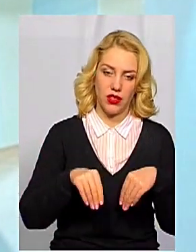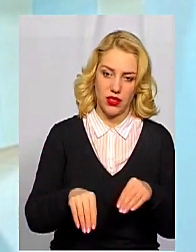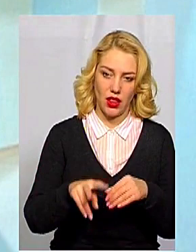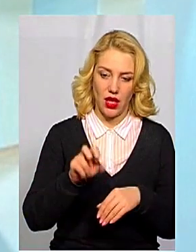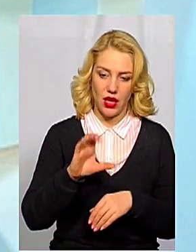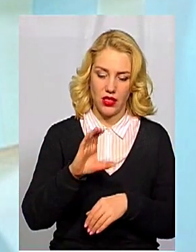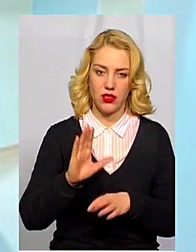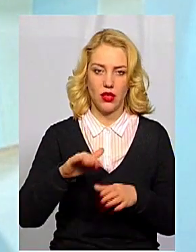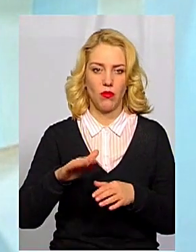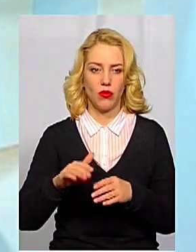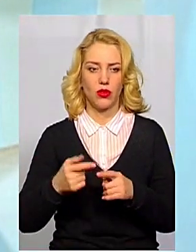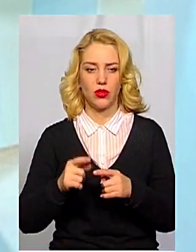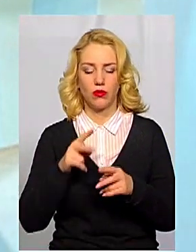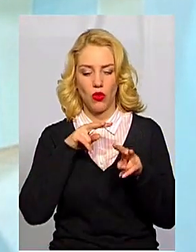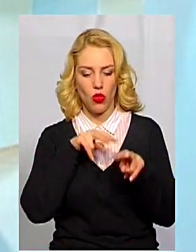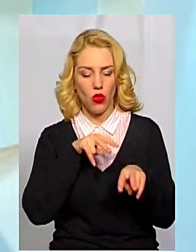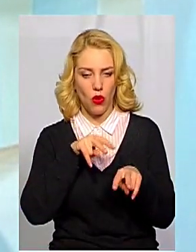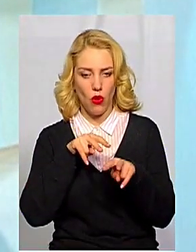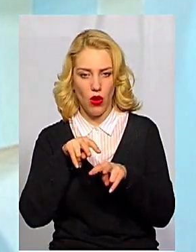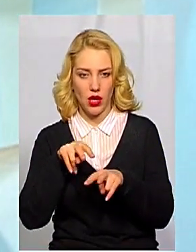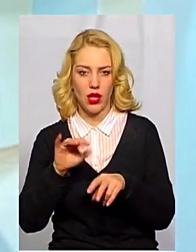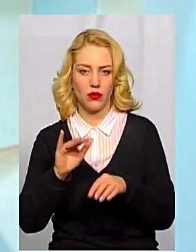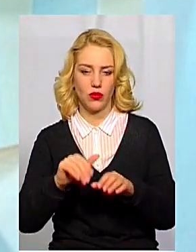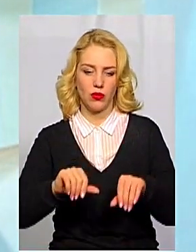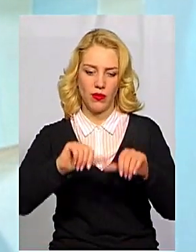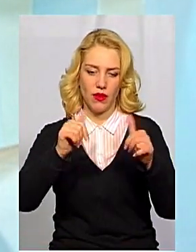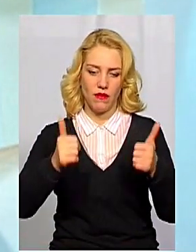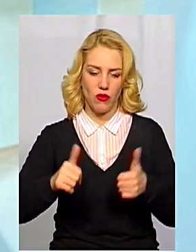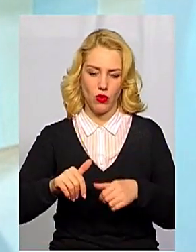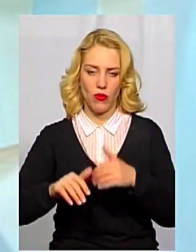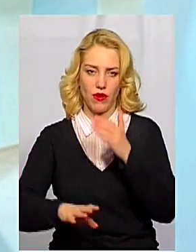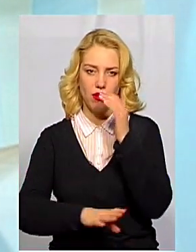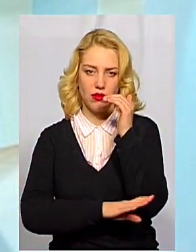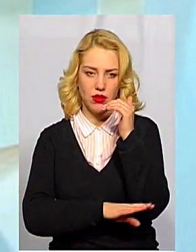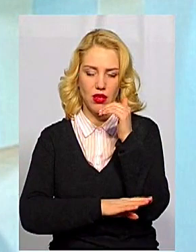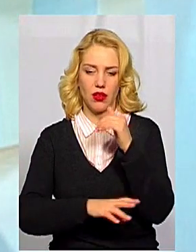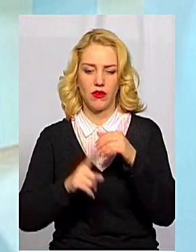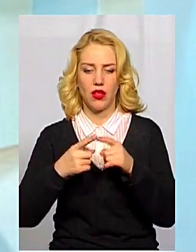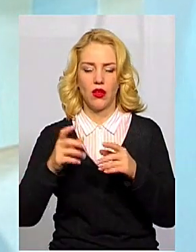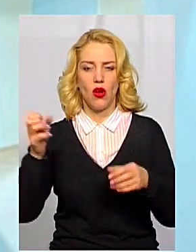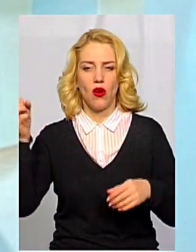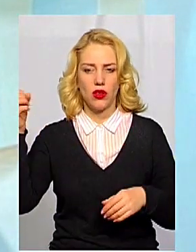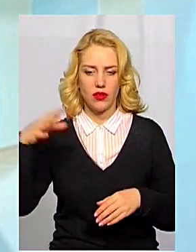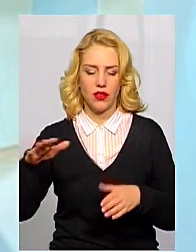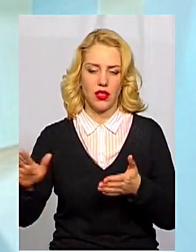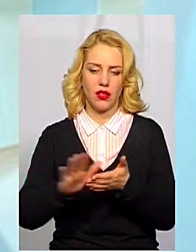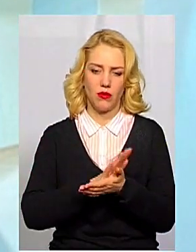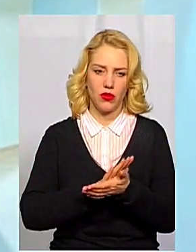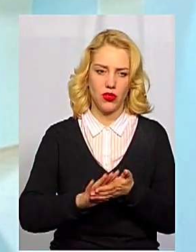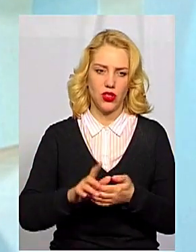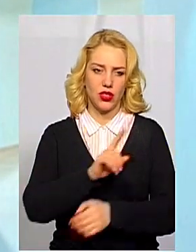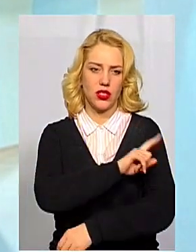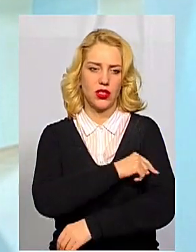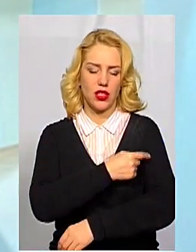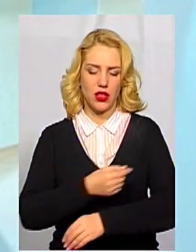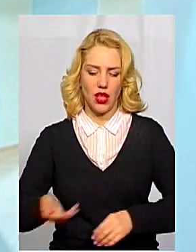певна кількість років догляду за цими культурами, потім рубки формування та оздоровлення, рубки догляду, освітлення, прочищення, провідження, прохідна рубка,